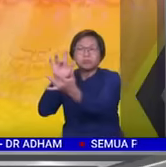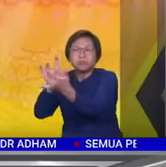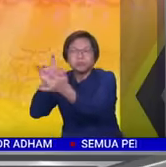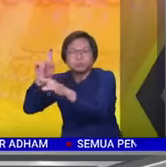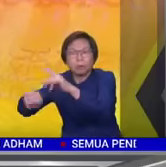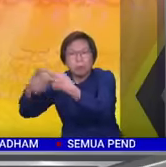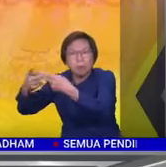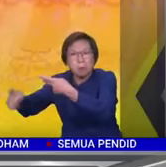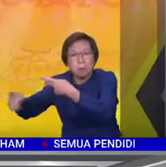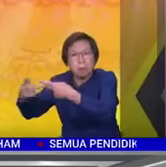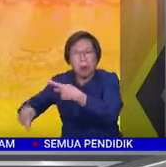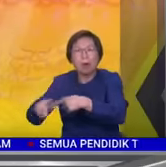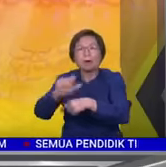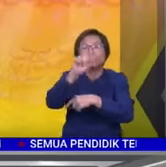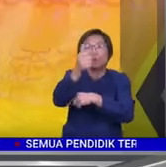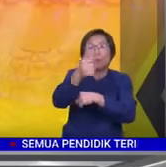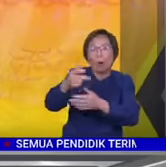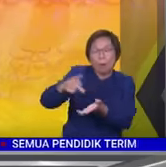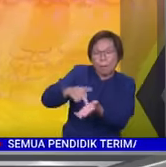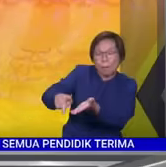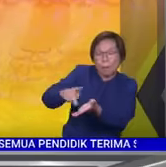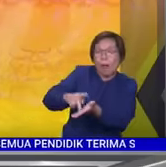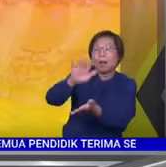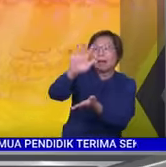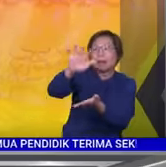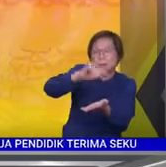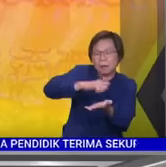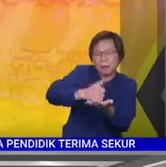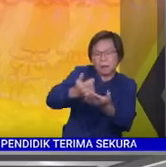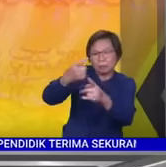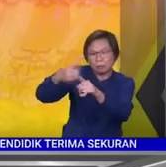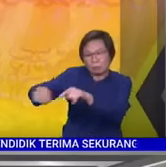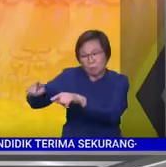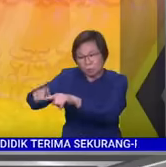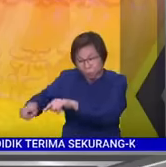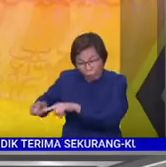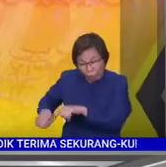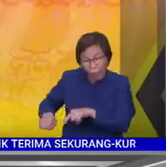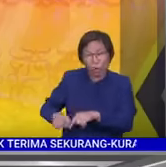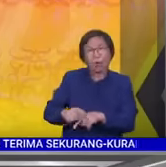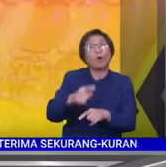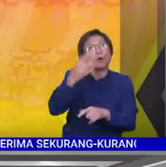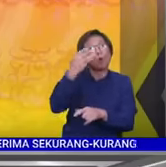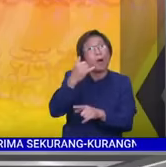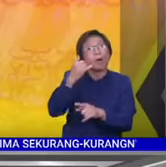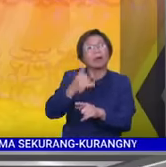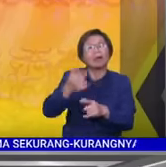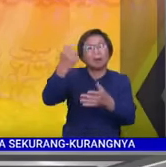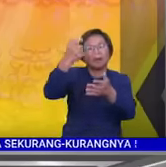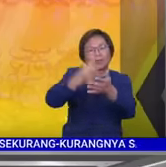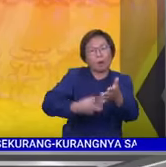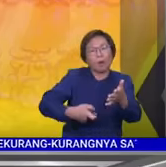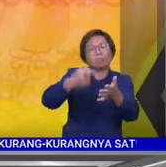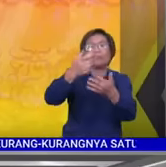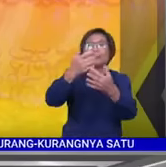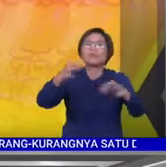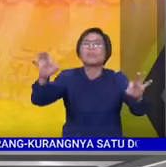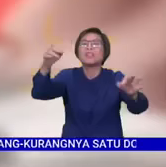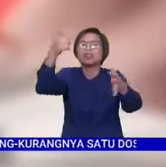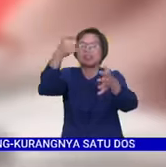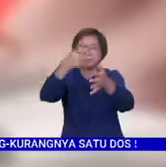selepas membuat 10 transaksi kepada lima ekor berbeza yang kononnya untuk tujuan pelepasan Cukai